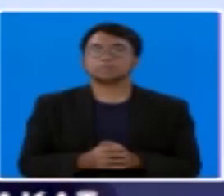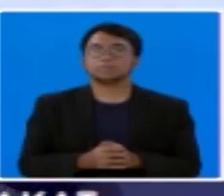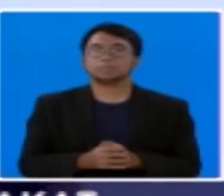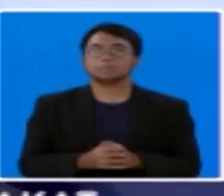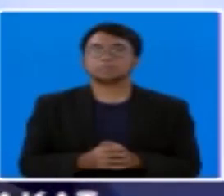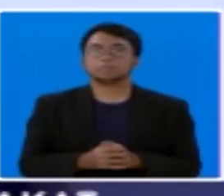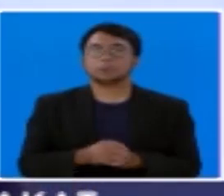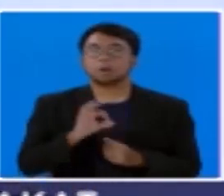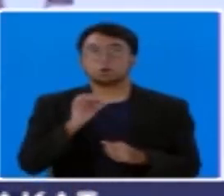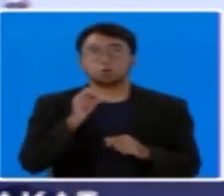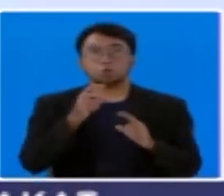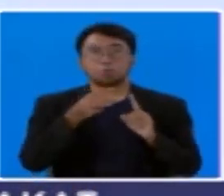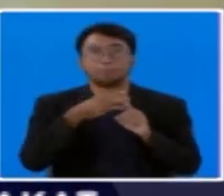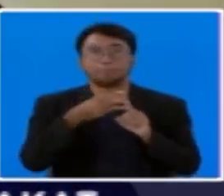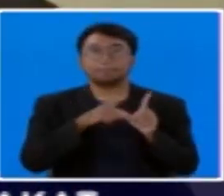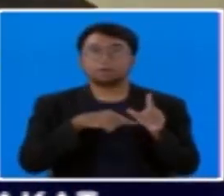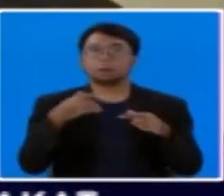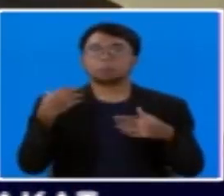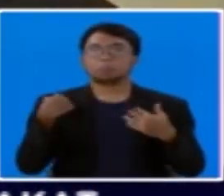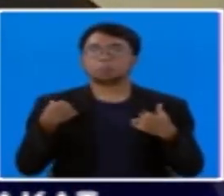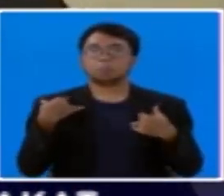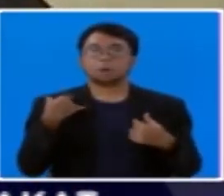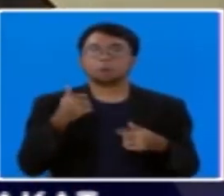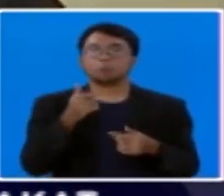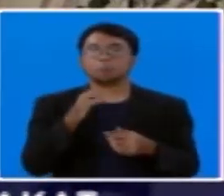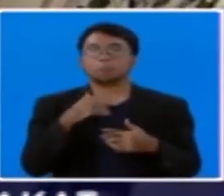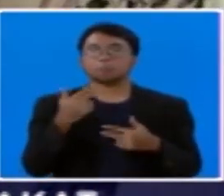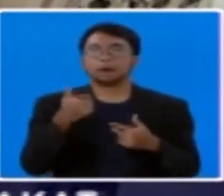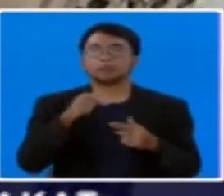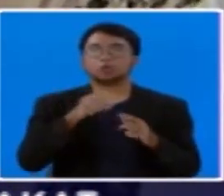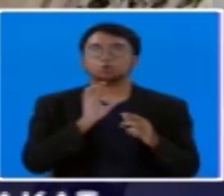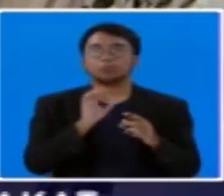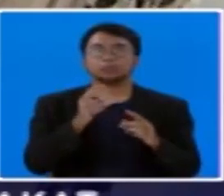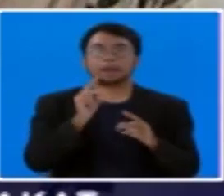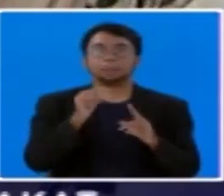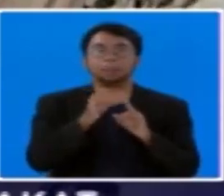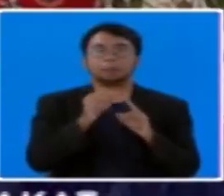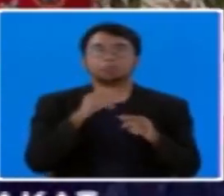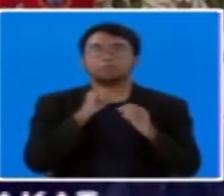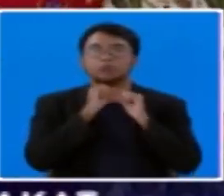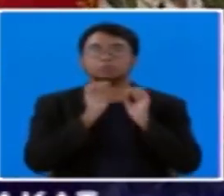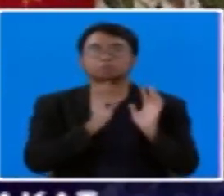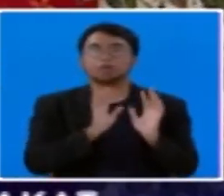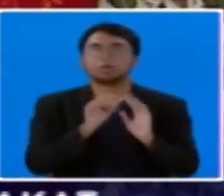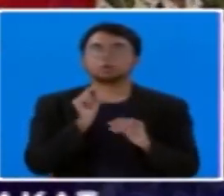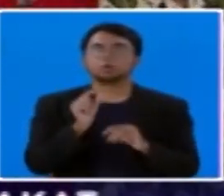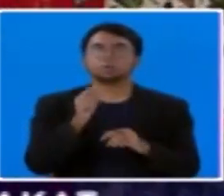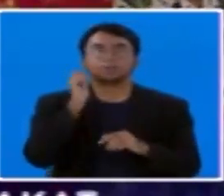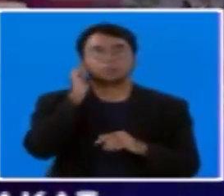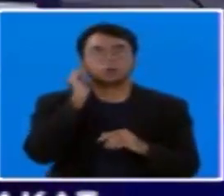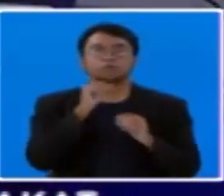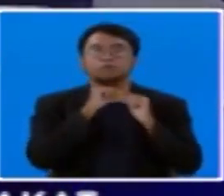sekaligus berpenampilan menarik, tak heran membuat Robby Purba kini menjadi idola bagi banyak kaum hawa di tanah air.